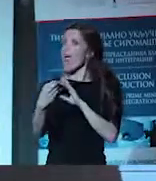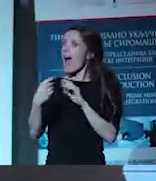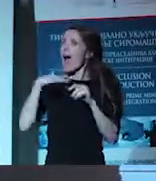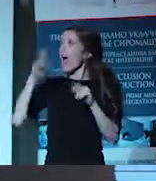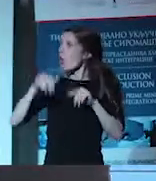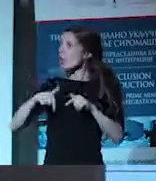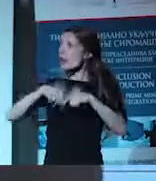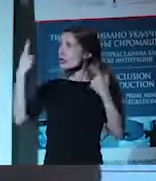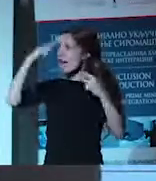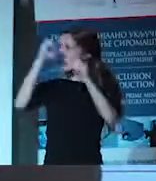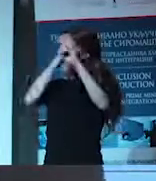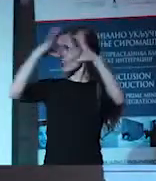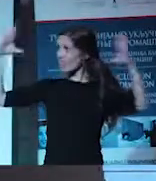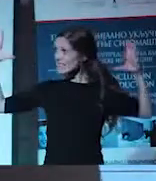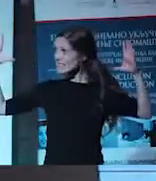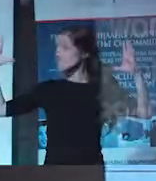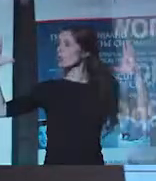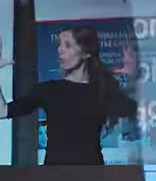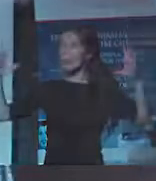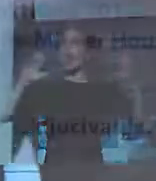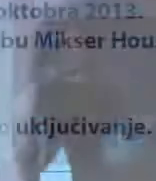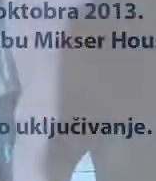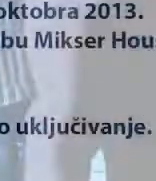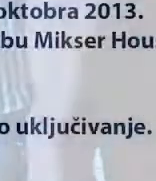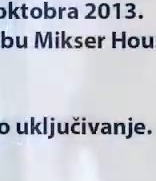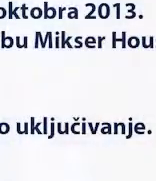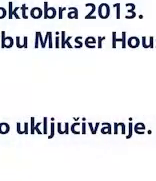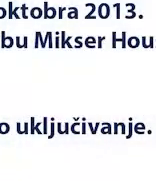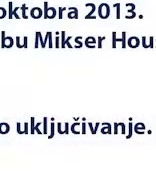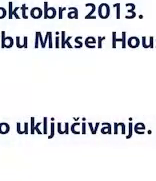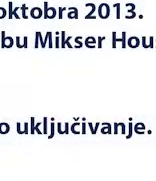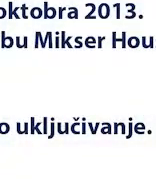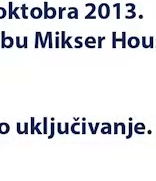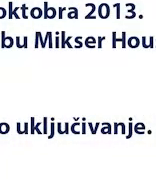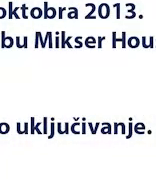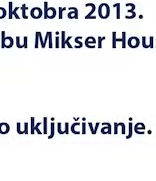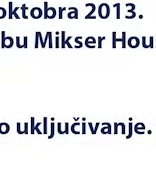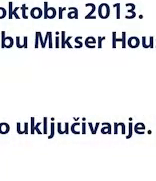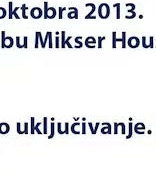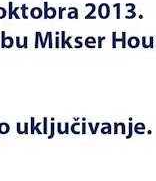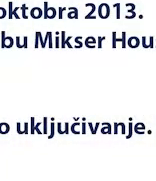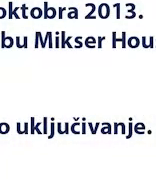vizija i cilj i dobar tim uz veliku upornost, sve je moguće.